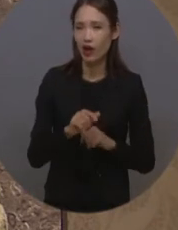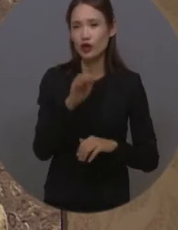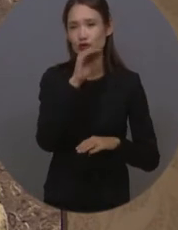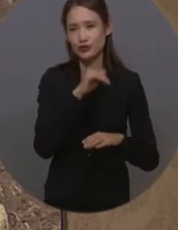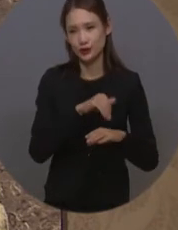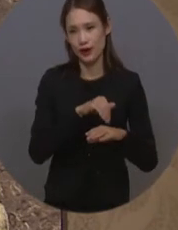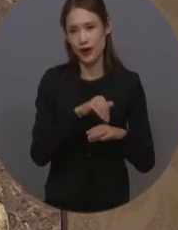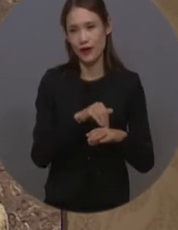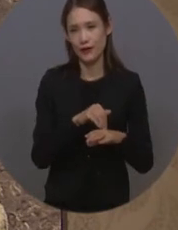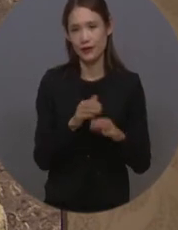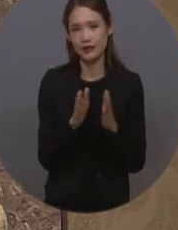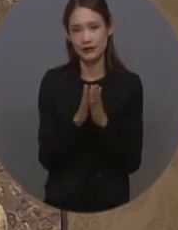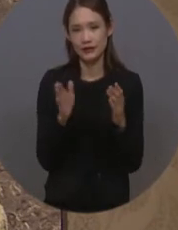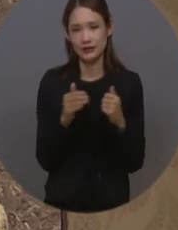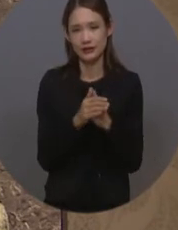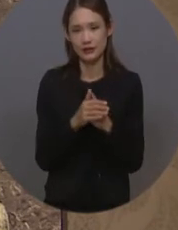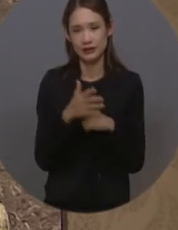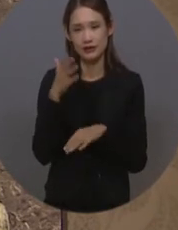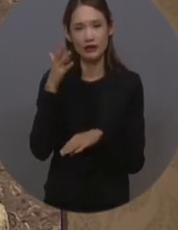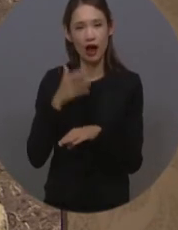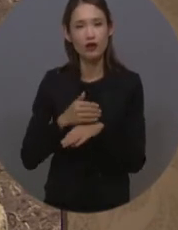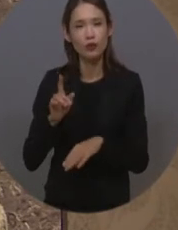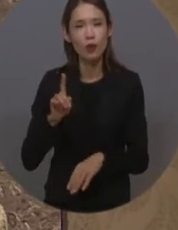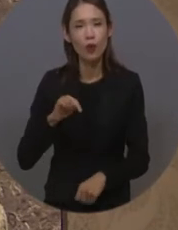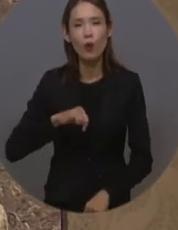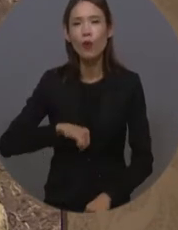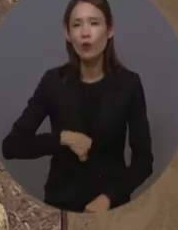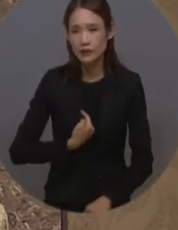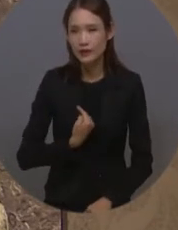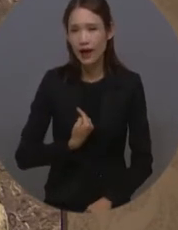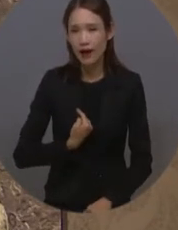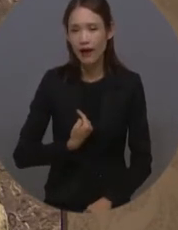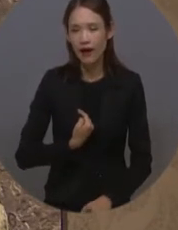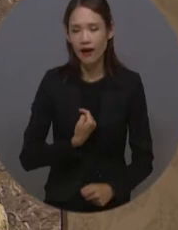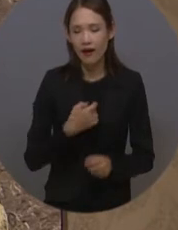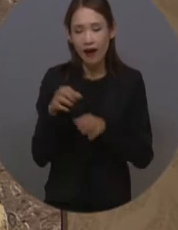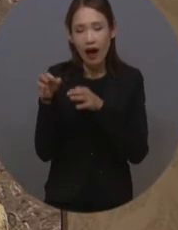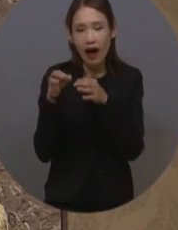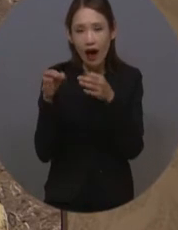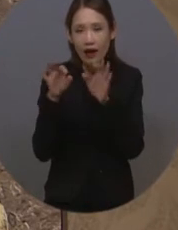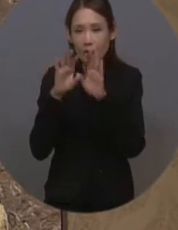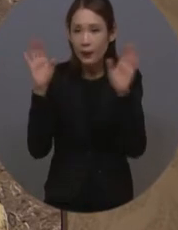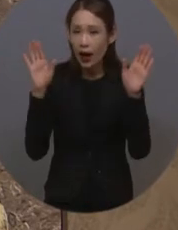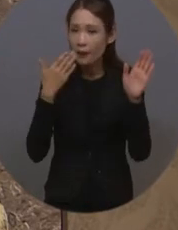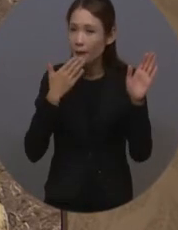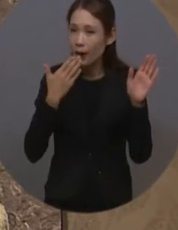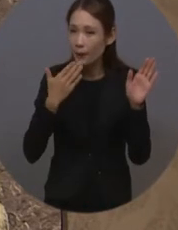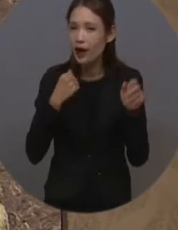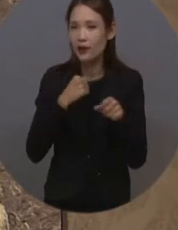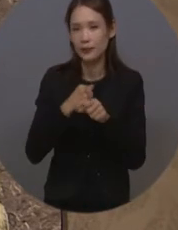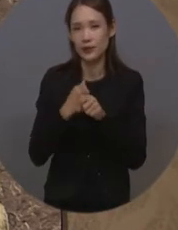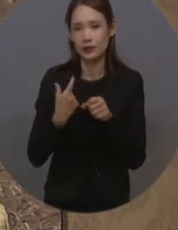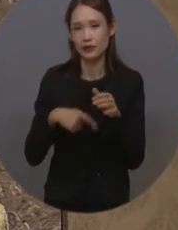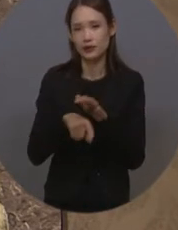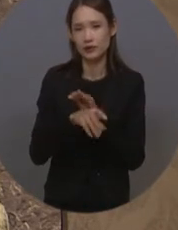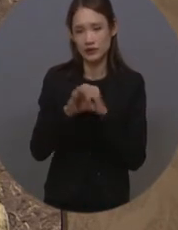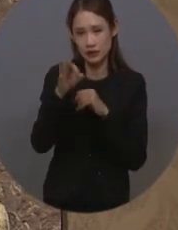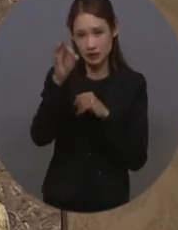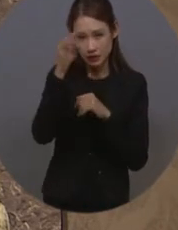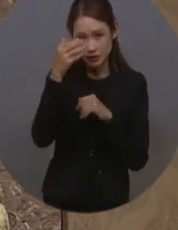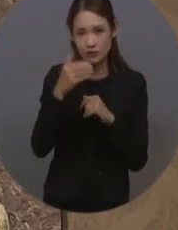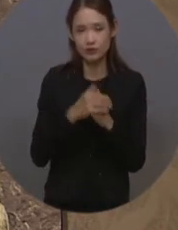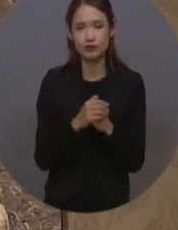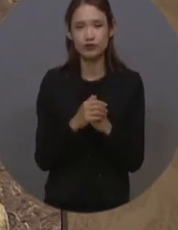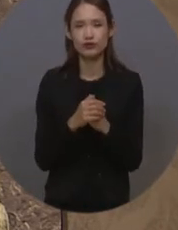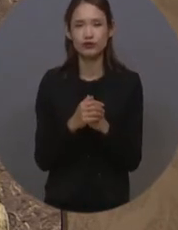훈련에 돌입을 해서 네. 나중에는 혼자 개업을 해도 될 만큼의 기술 인력을 저희가